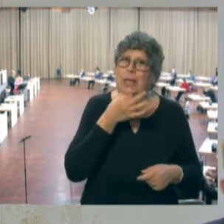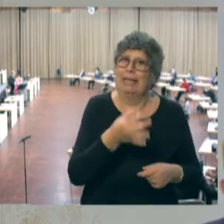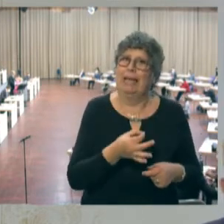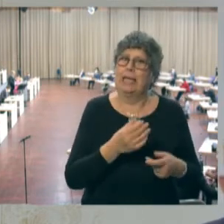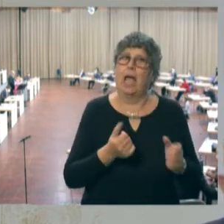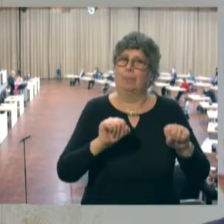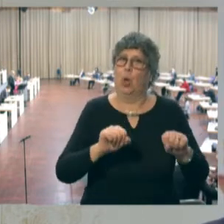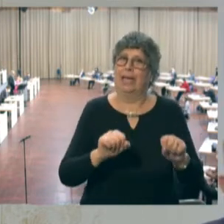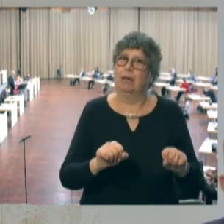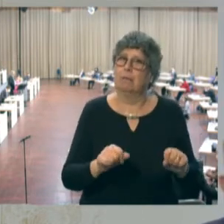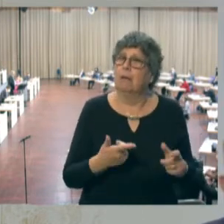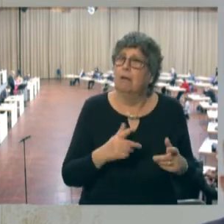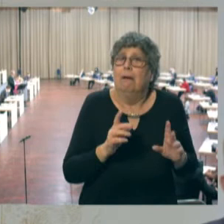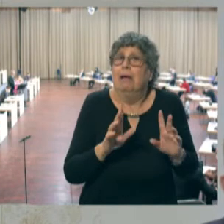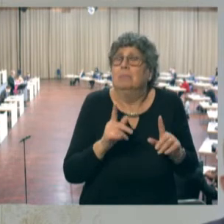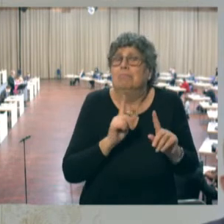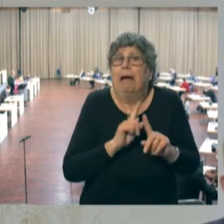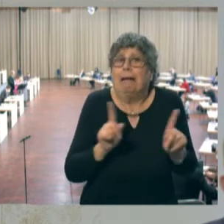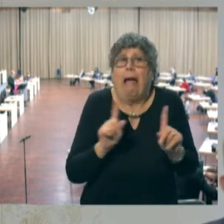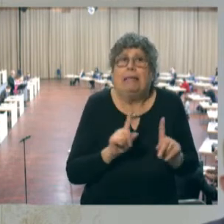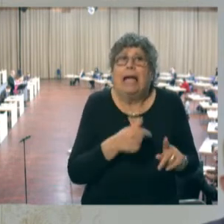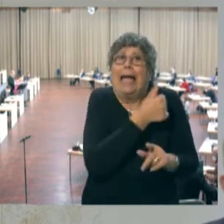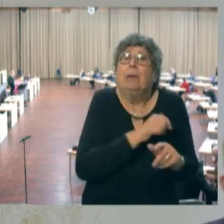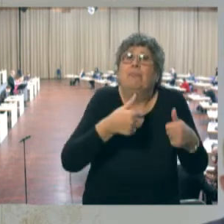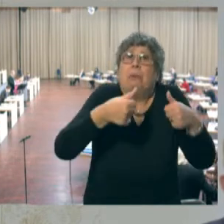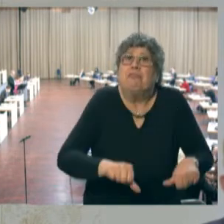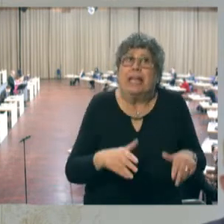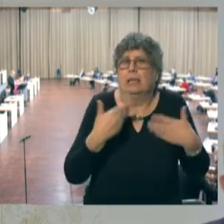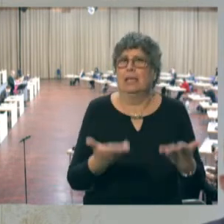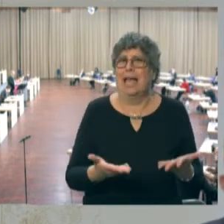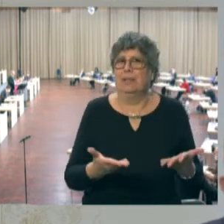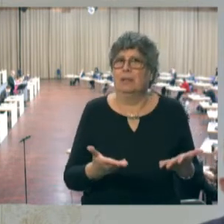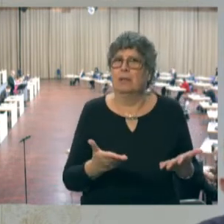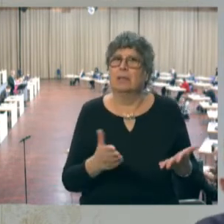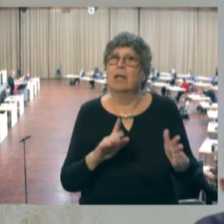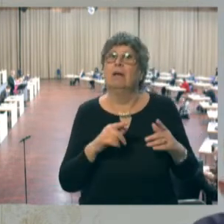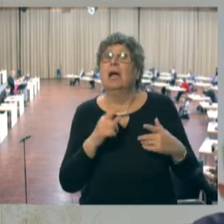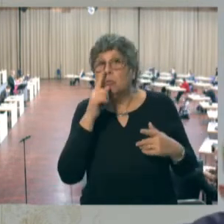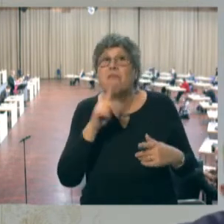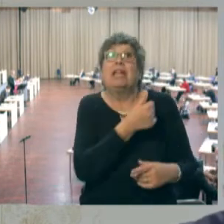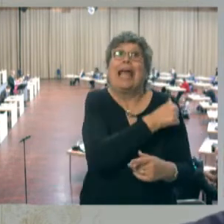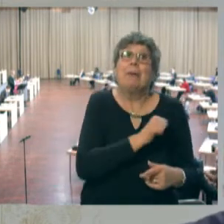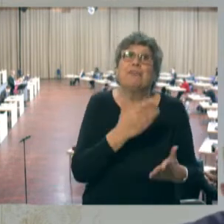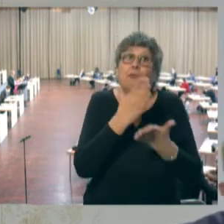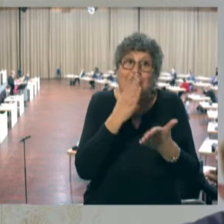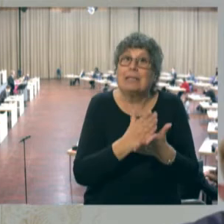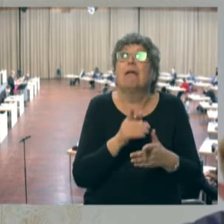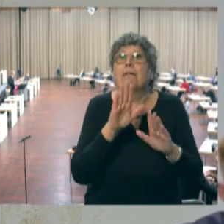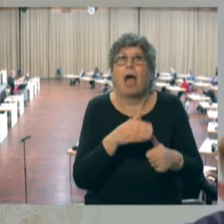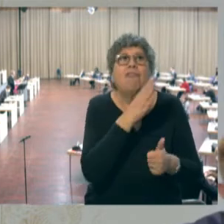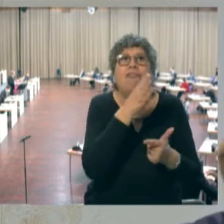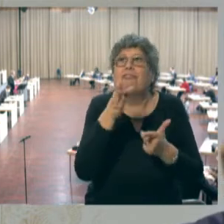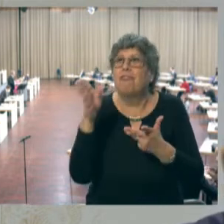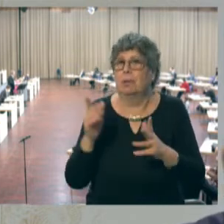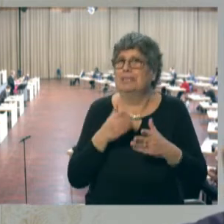zu ermöglichen. Es darf keine Impfpflicht durch die Hintertür geben, meine sehr verehrten Damen und Herren. Wir sind aber auch gehalten, keine Angst vor der Impfung